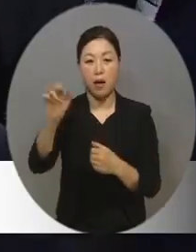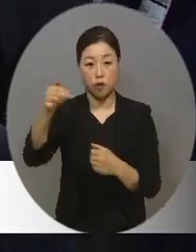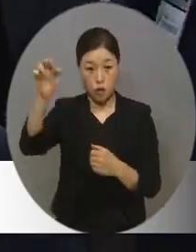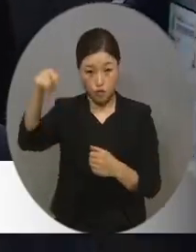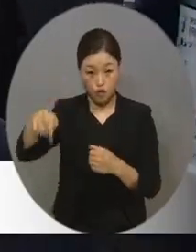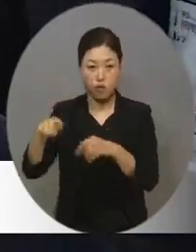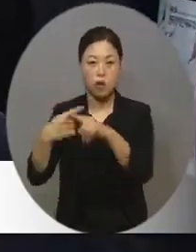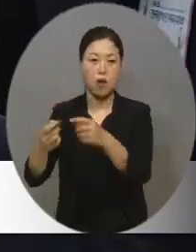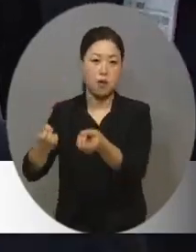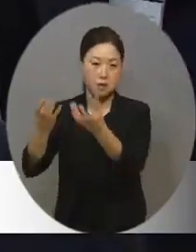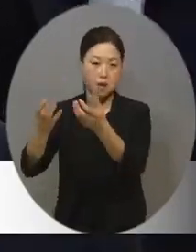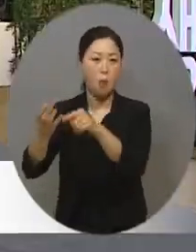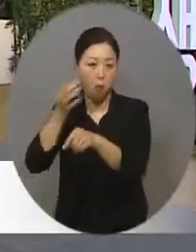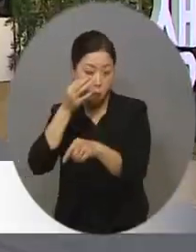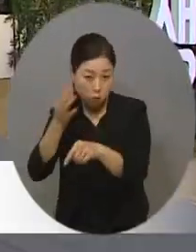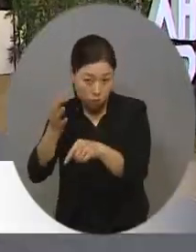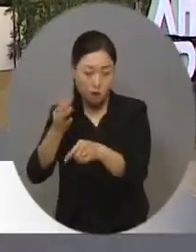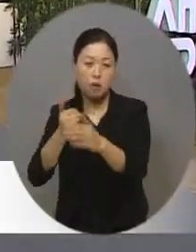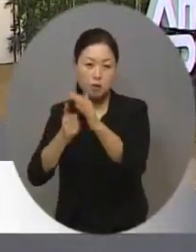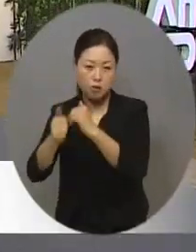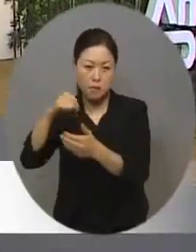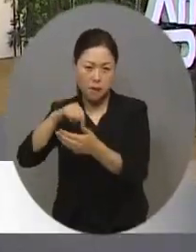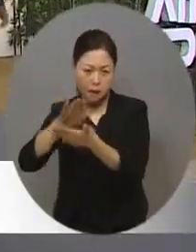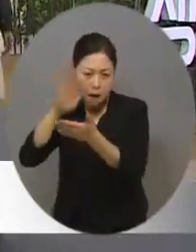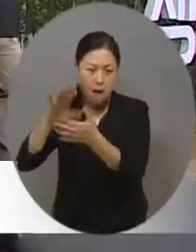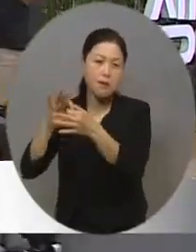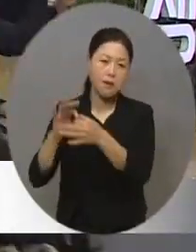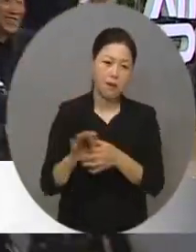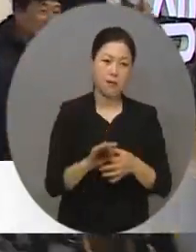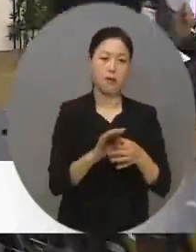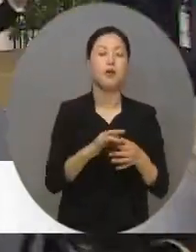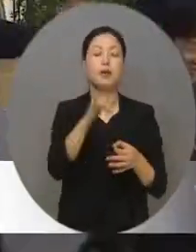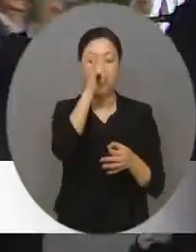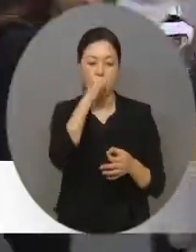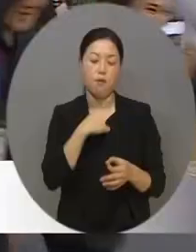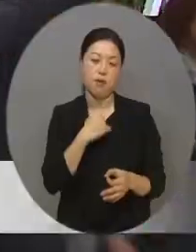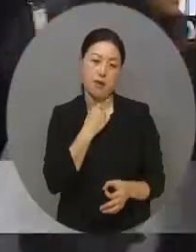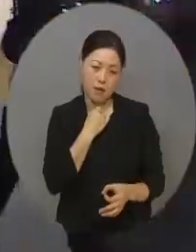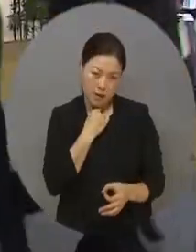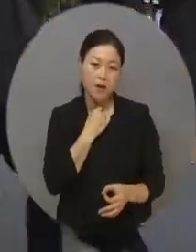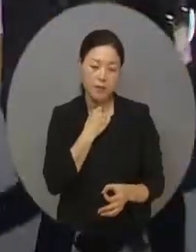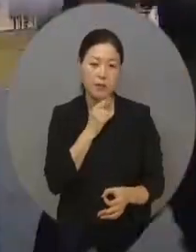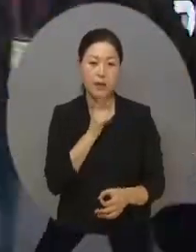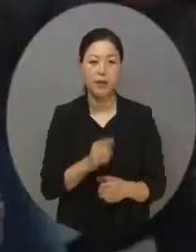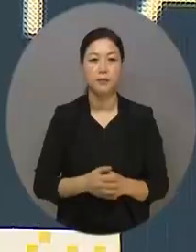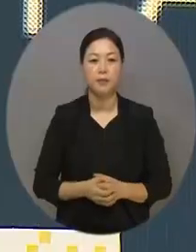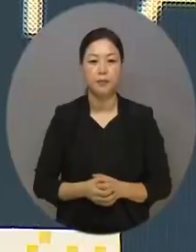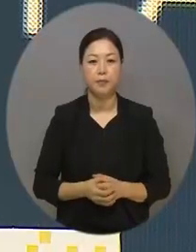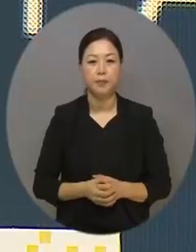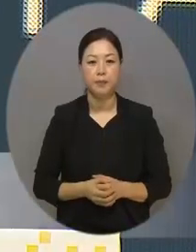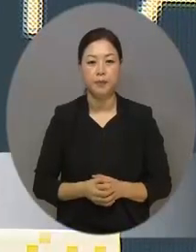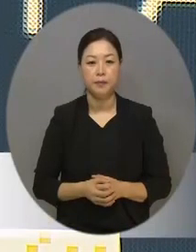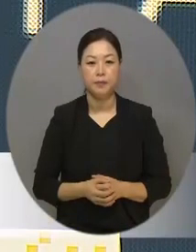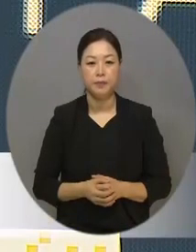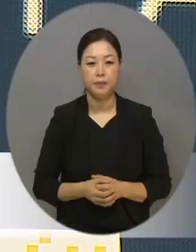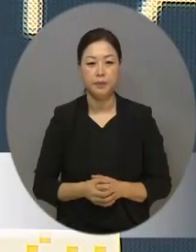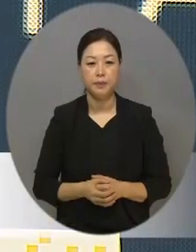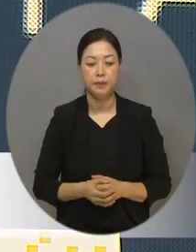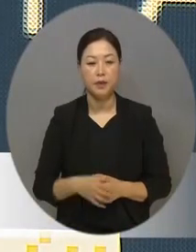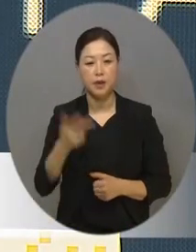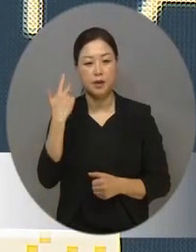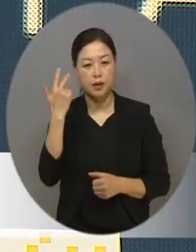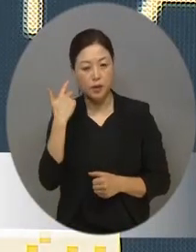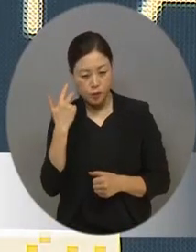보여준 선수들의 열정이 이어지는 뜻깊은 자리가 되길 바란다고 밝히기도 했습니다. 지난주 막을